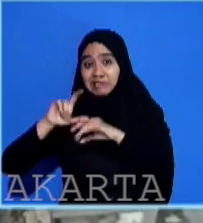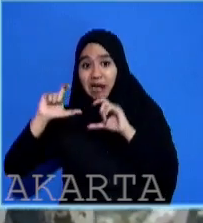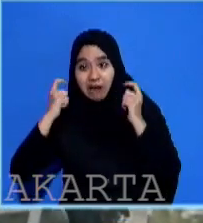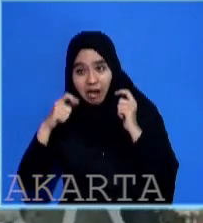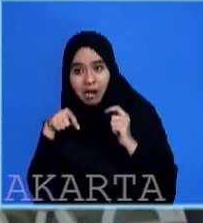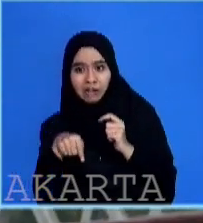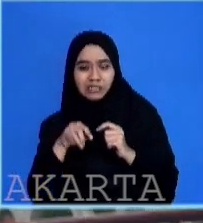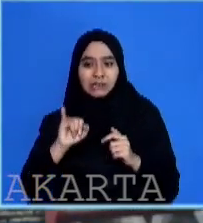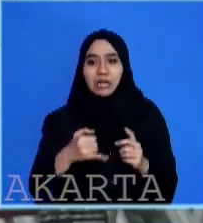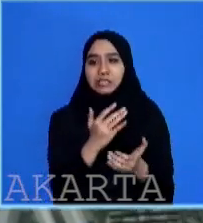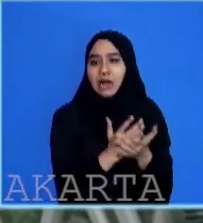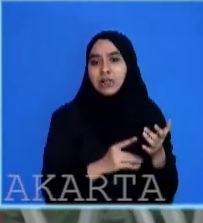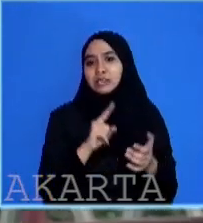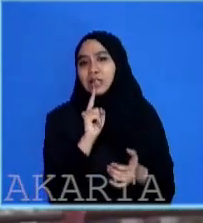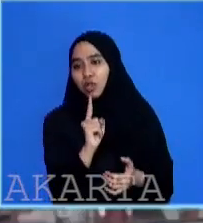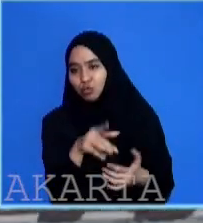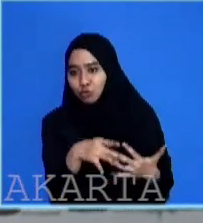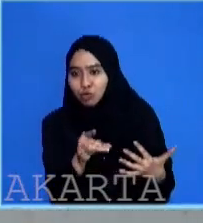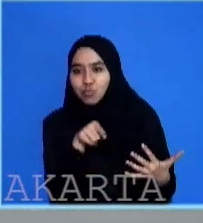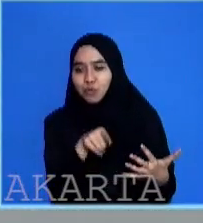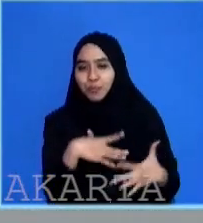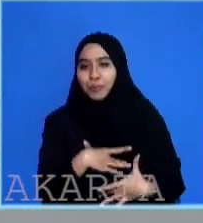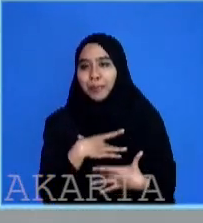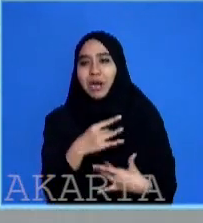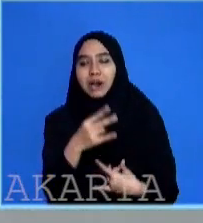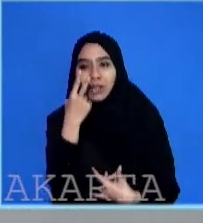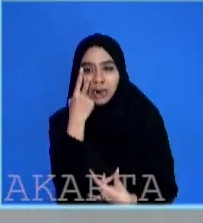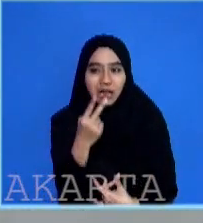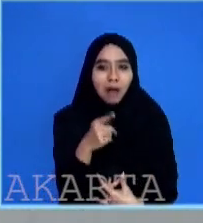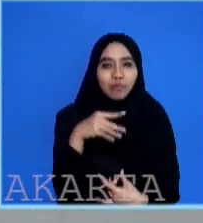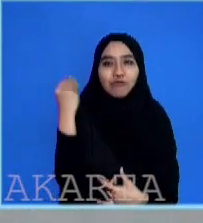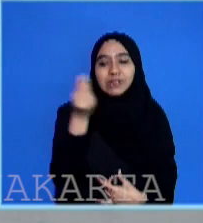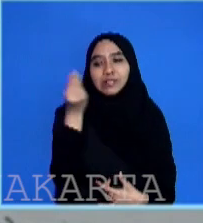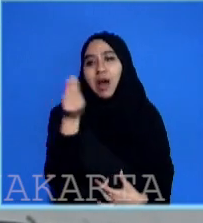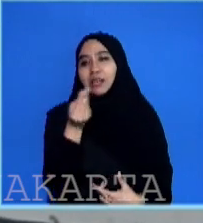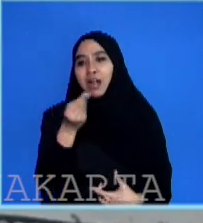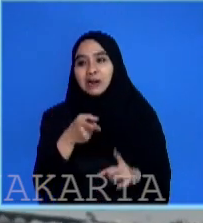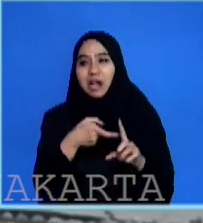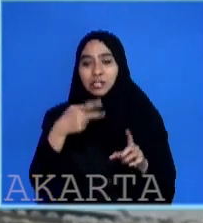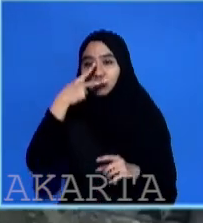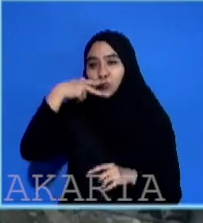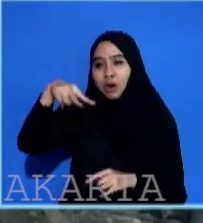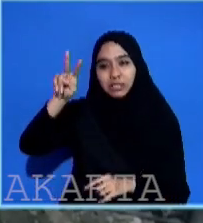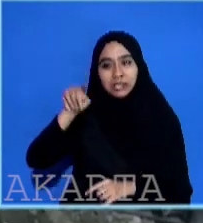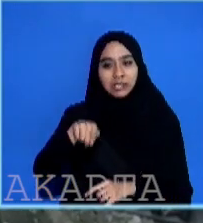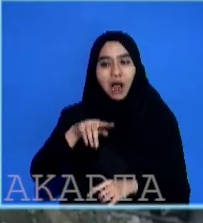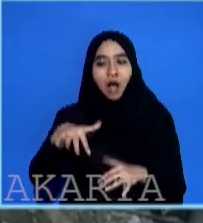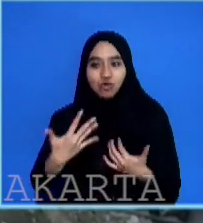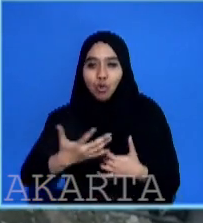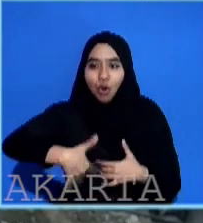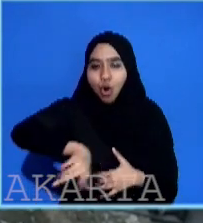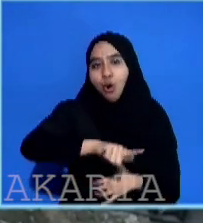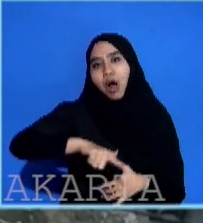sejarahauosipahgalab ingang sagangatosan sa pelancong sakingari lokal